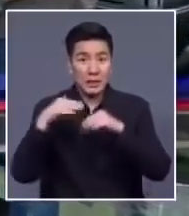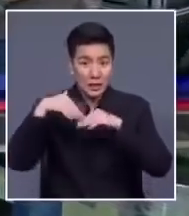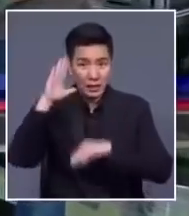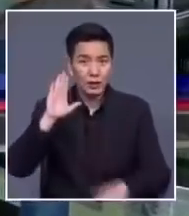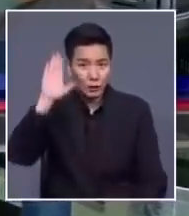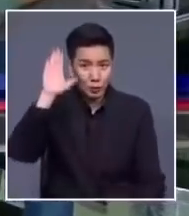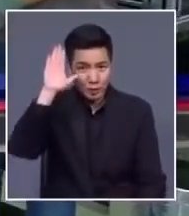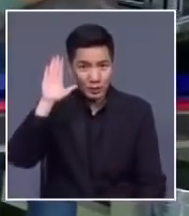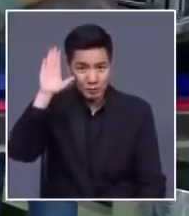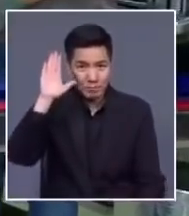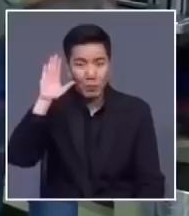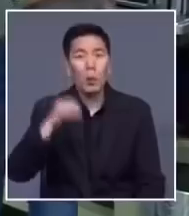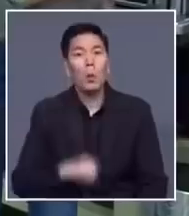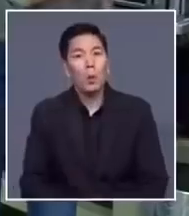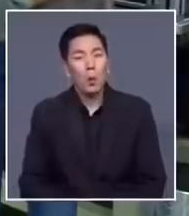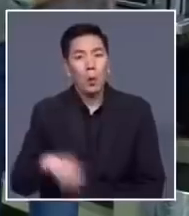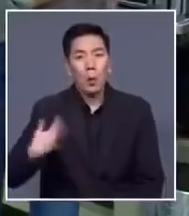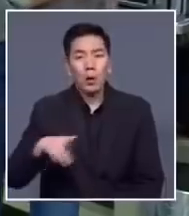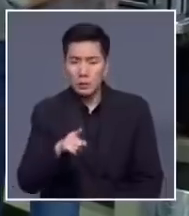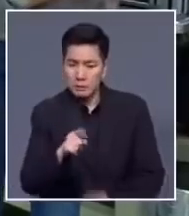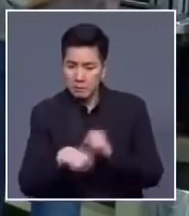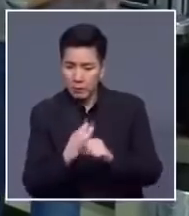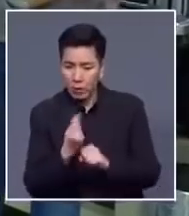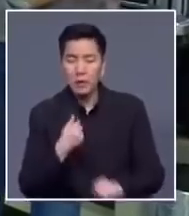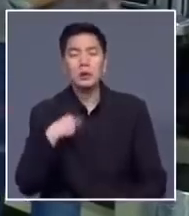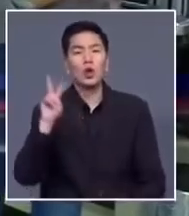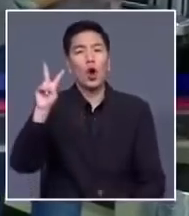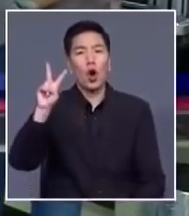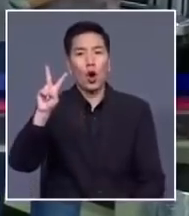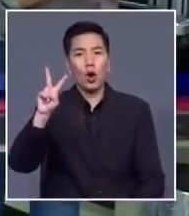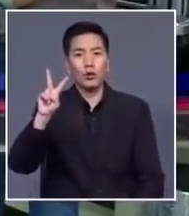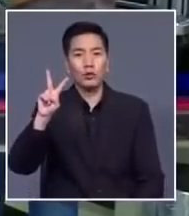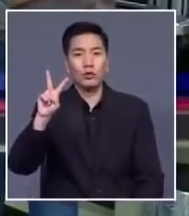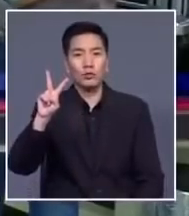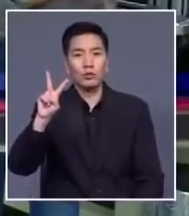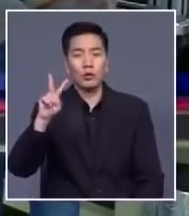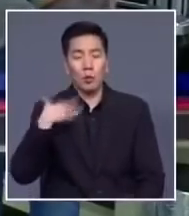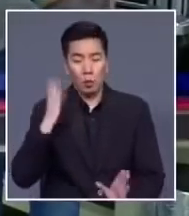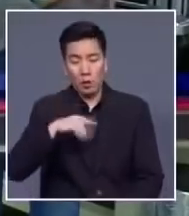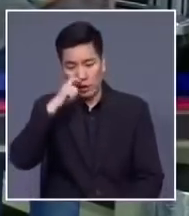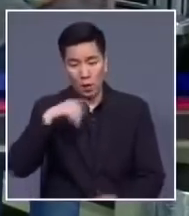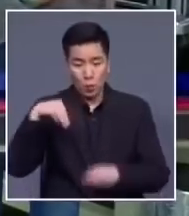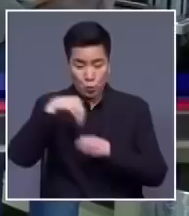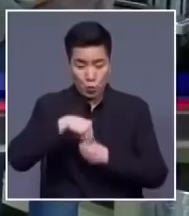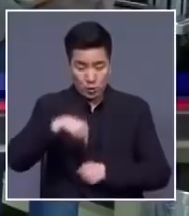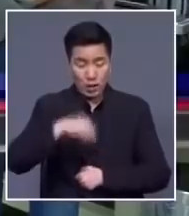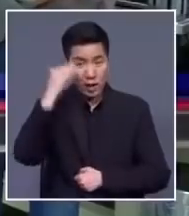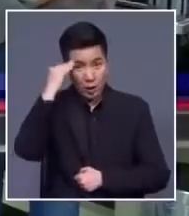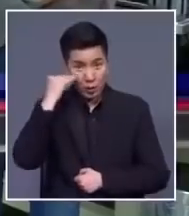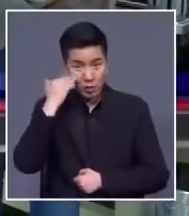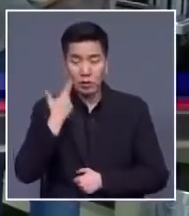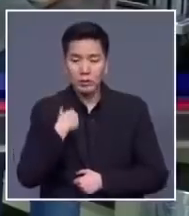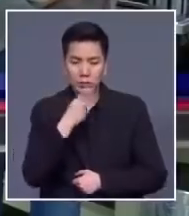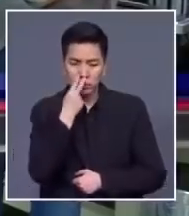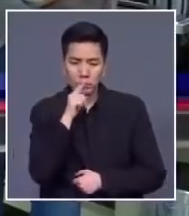ม โอ้เยอะเลยแล้วนี่กี่ปีครับ 2ปี 2ปีนะครับแหมพี่น้องแรงงานไทยมาใช้ชีวิตกันอยู่ที่นี่ผ